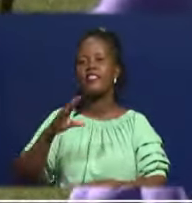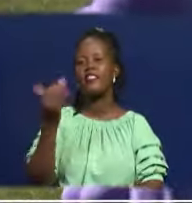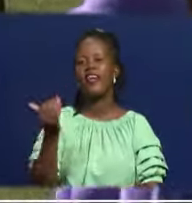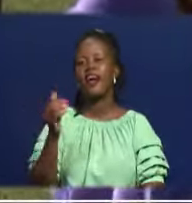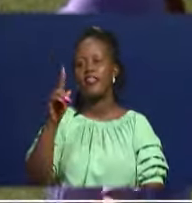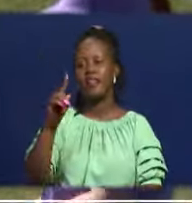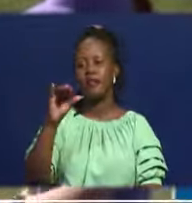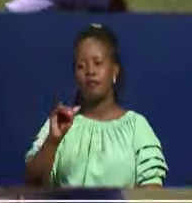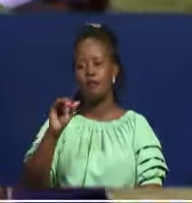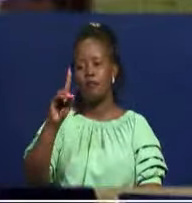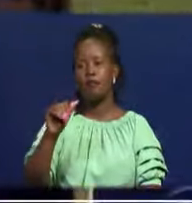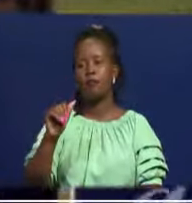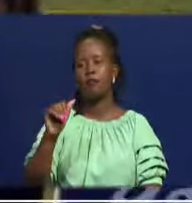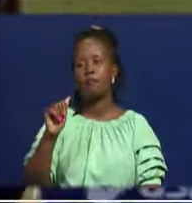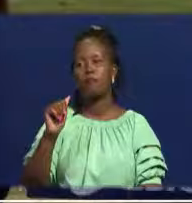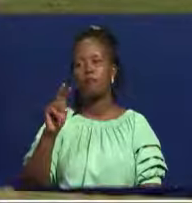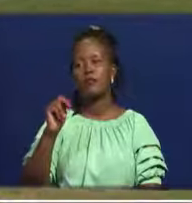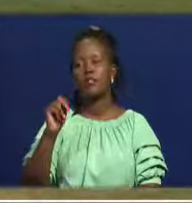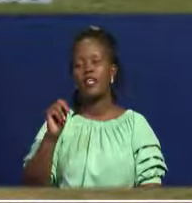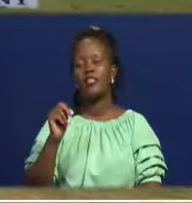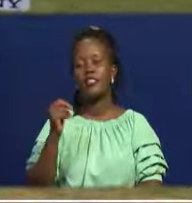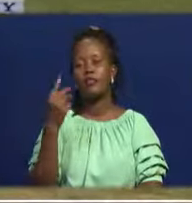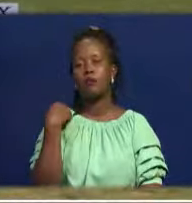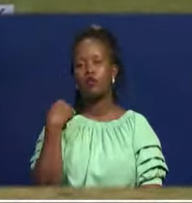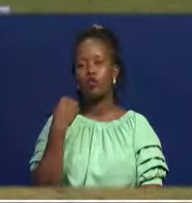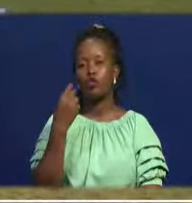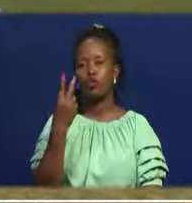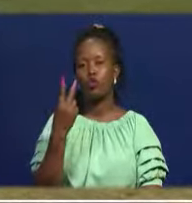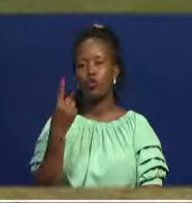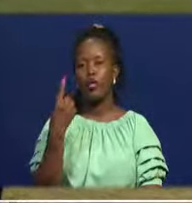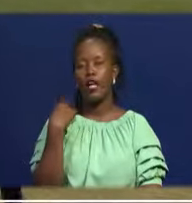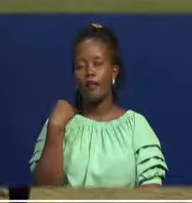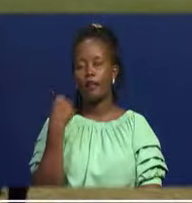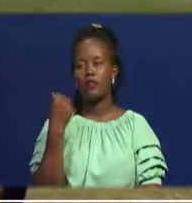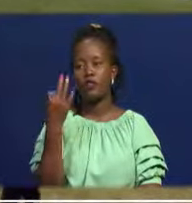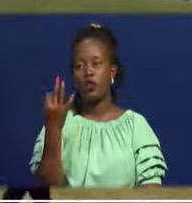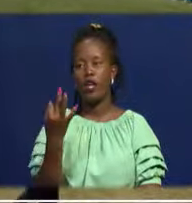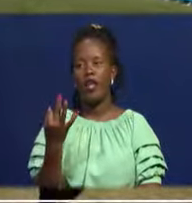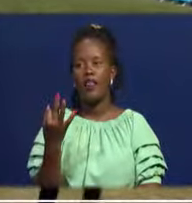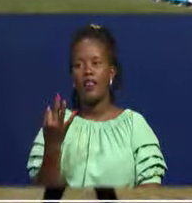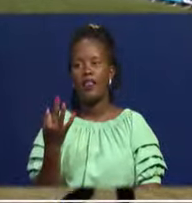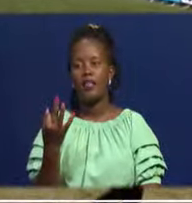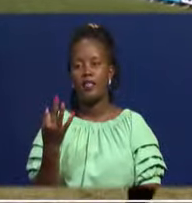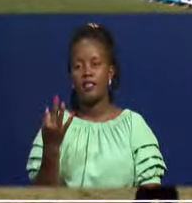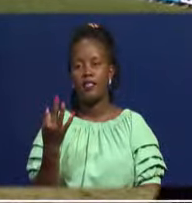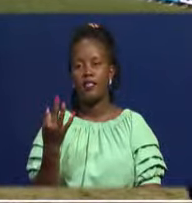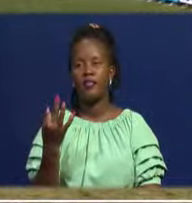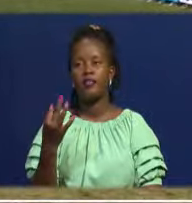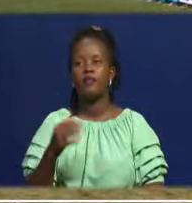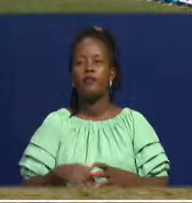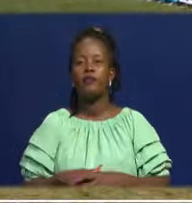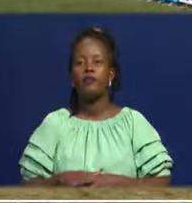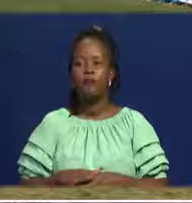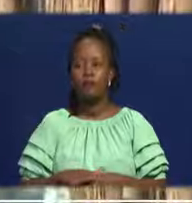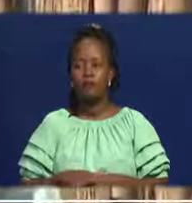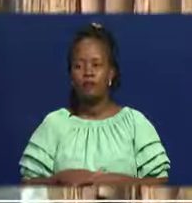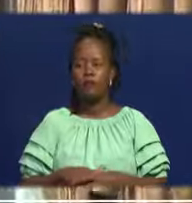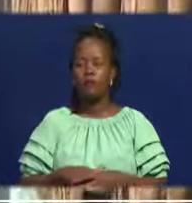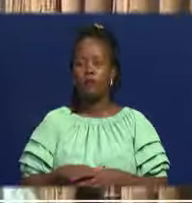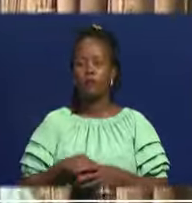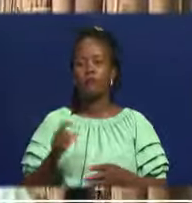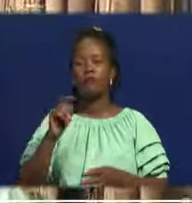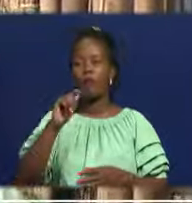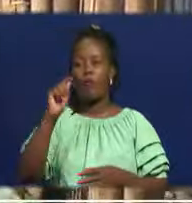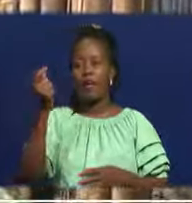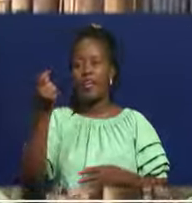Kasait na Margaret Chelimo katika nafasi za 2 na 3 mtawalia. She is world champion of women's 10 kilometers here. Kenya